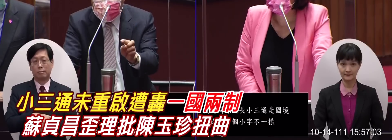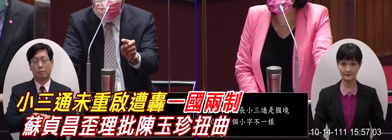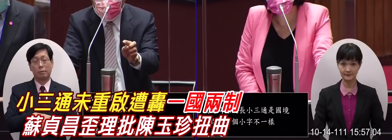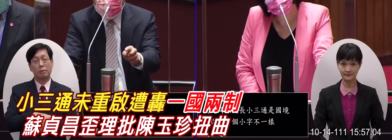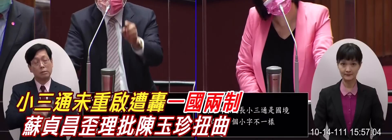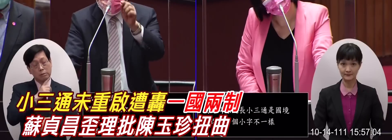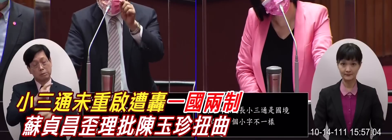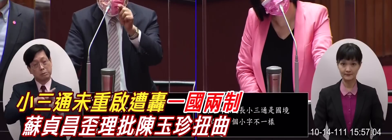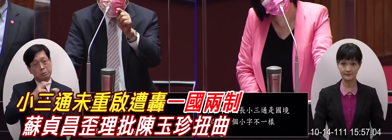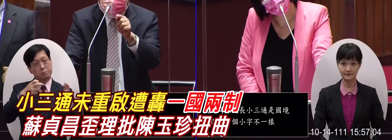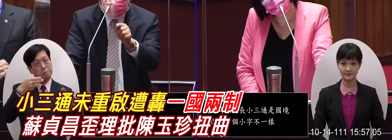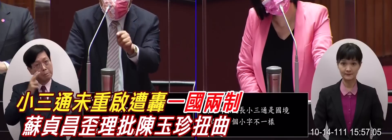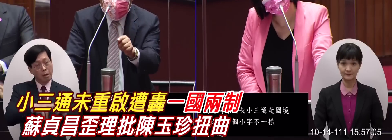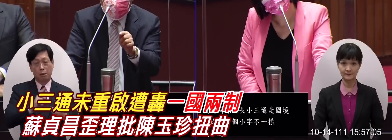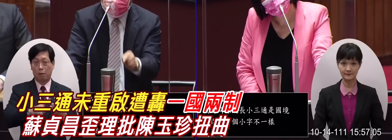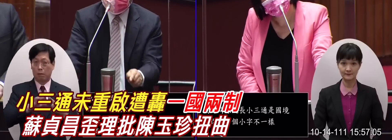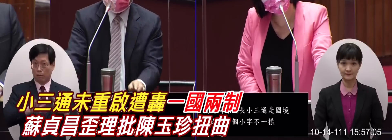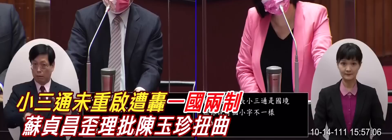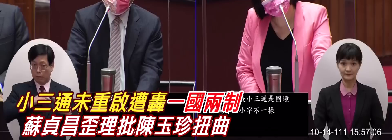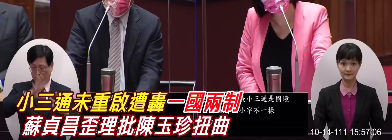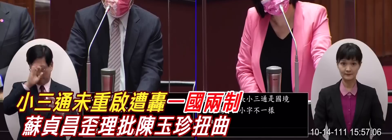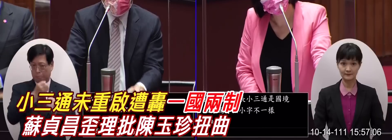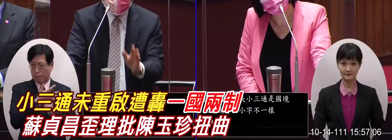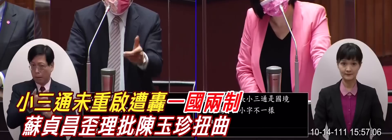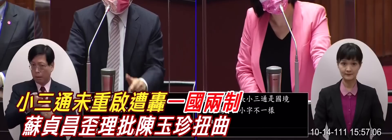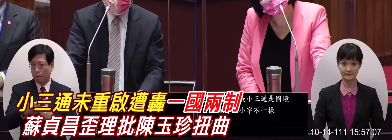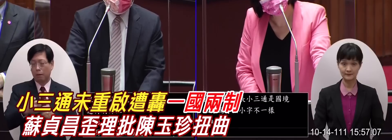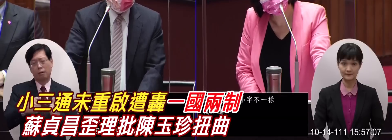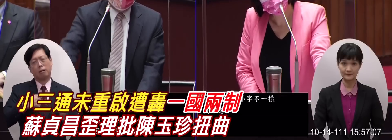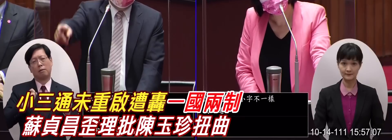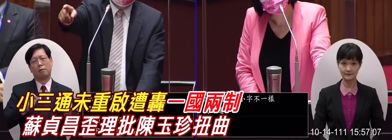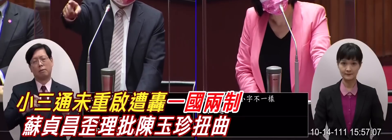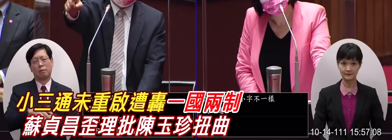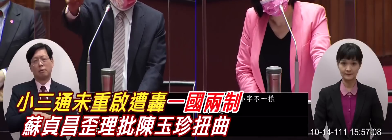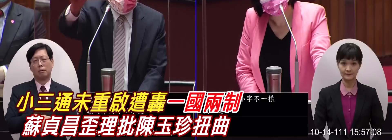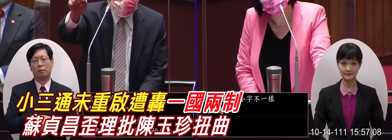封城，以及它现在的疫情情况都不一样。